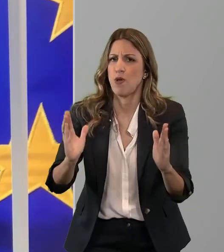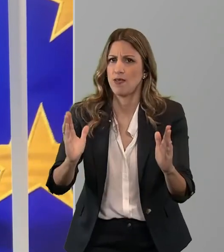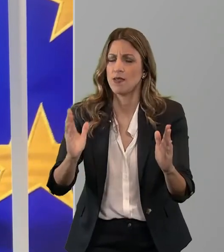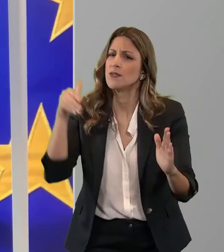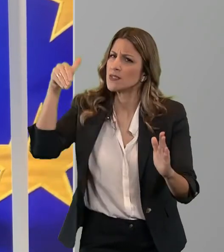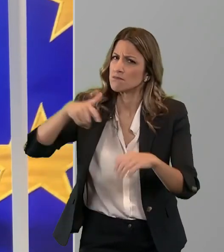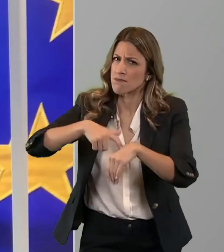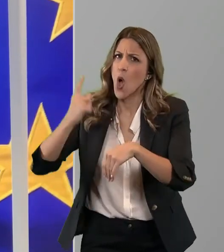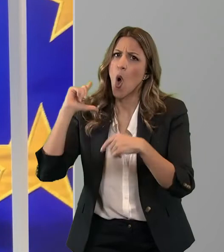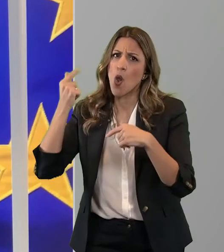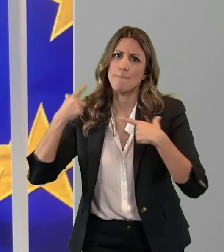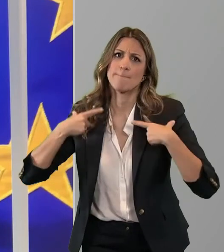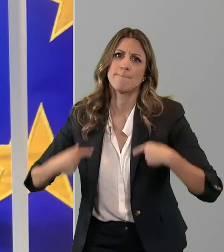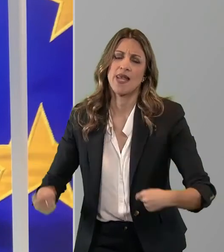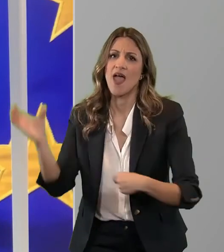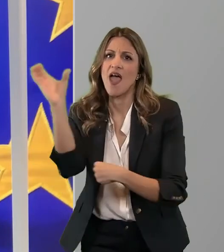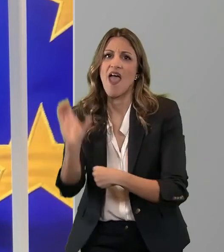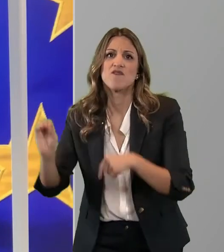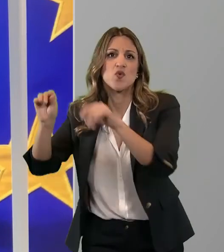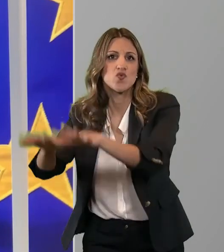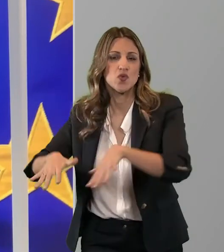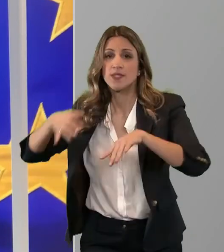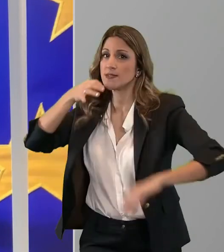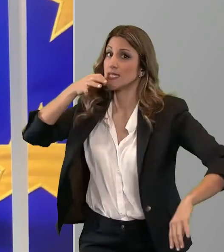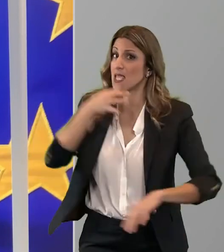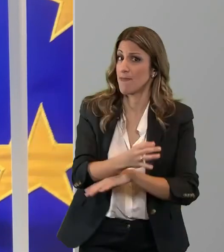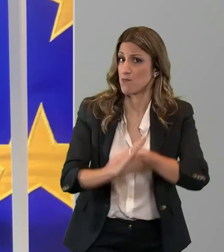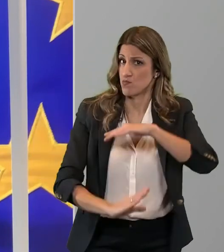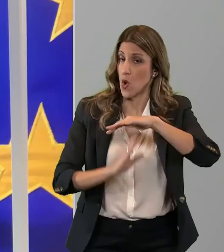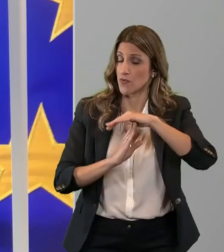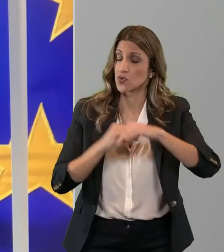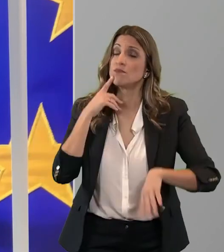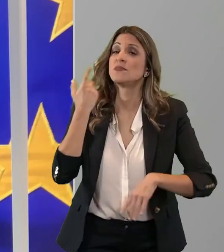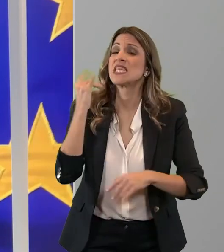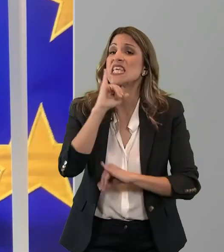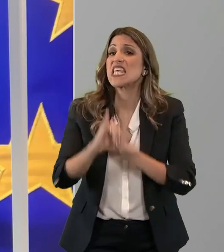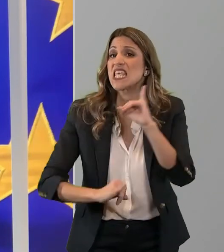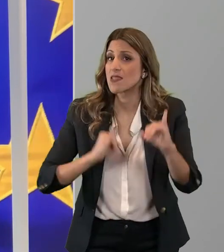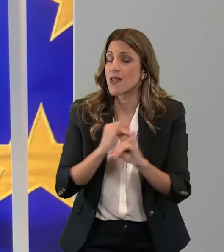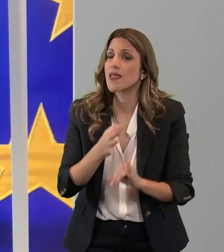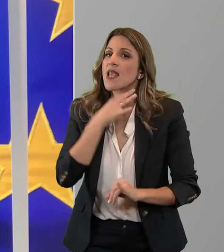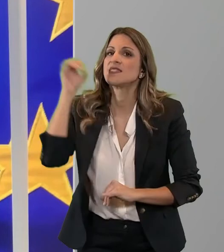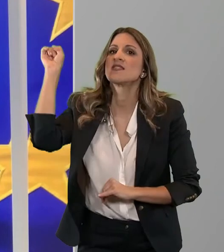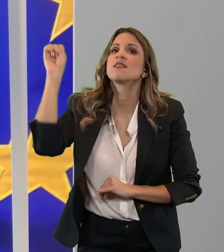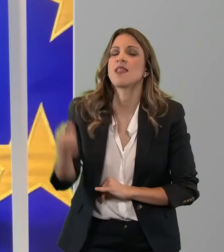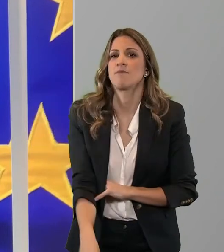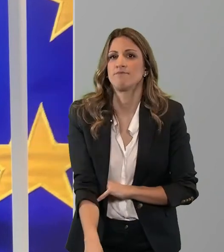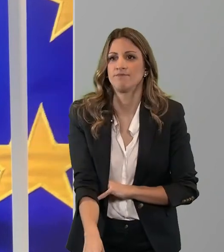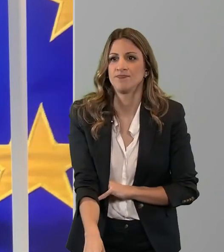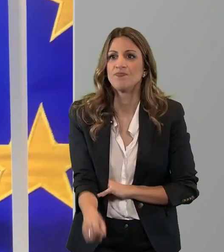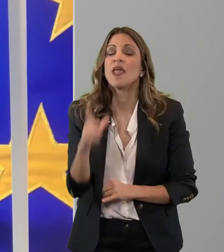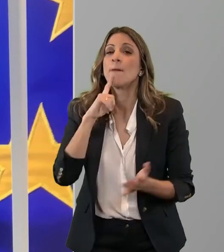του Ευρωπαϊκού Κοινοβουλίου, είπε ότι η ψηφιακή μετάβαση είναι για την Ευρώπη the make